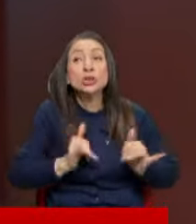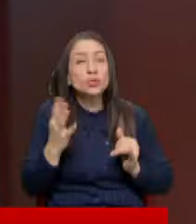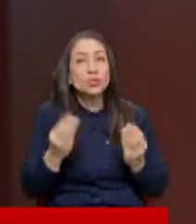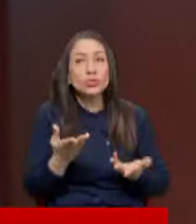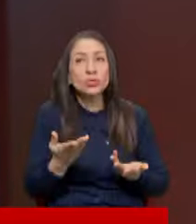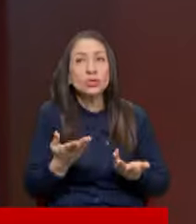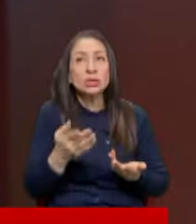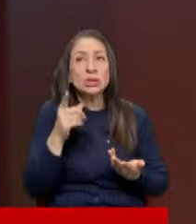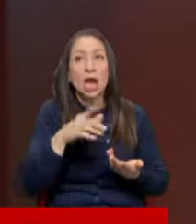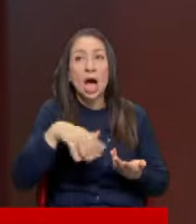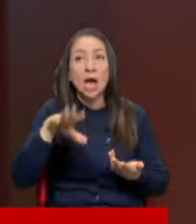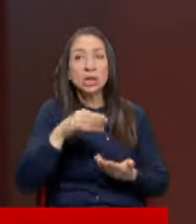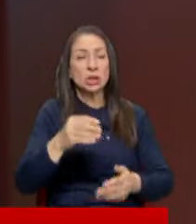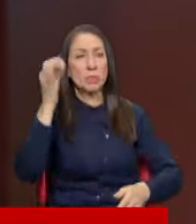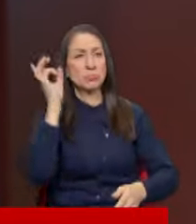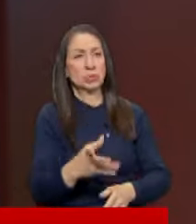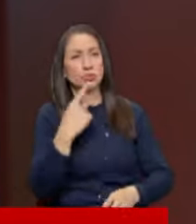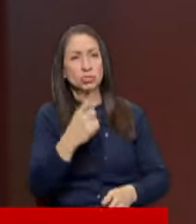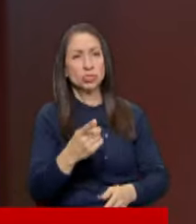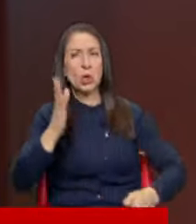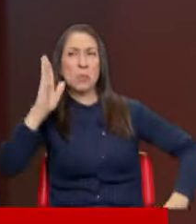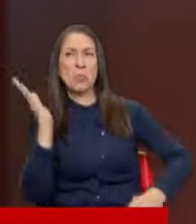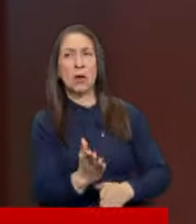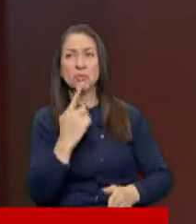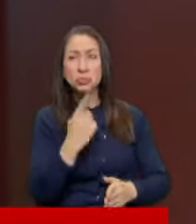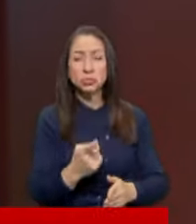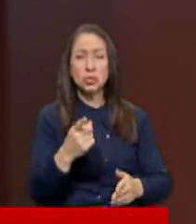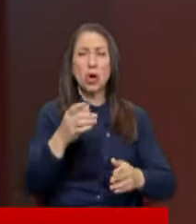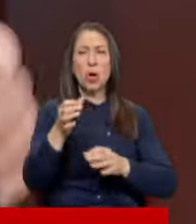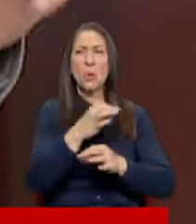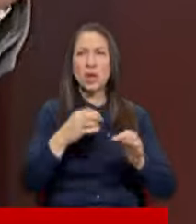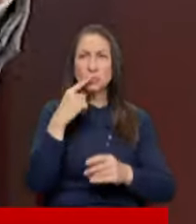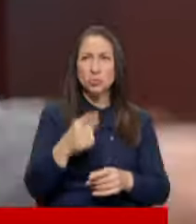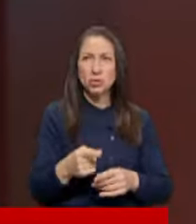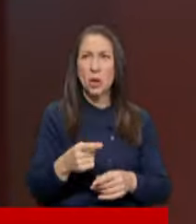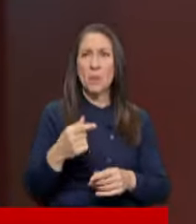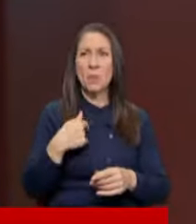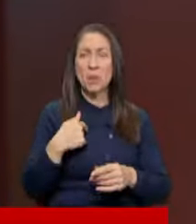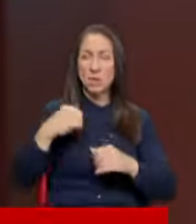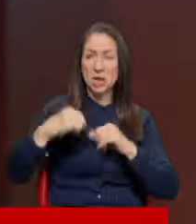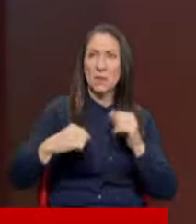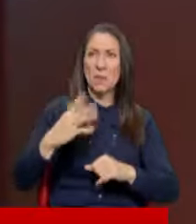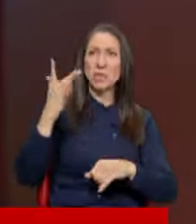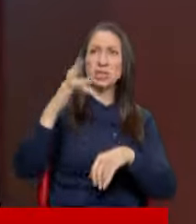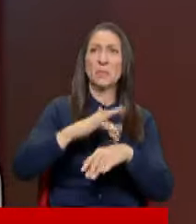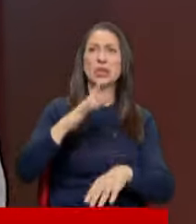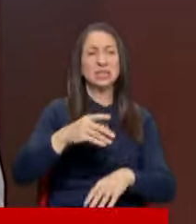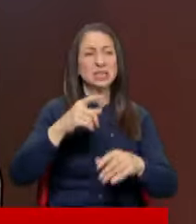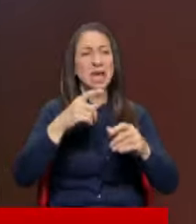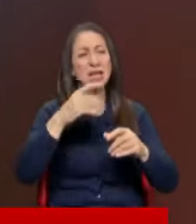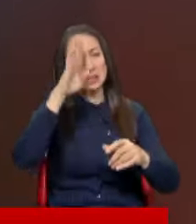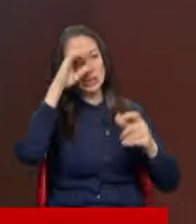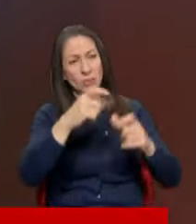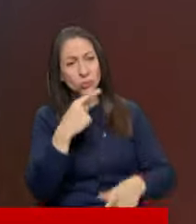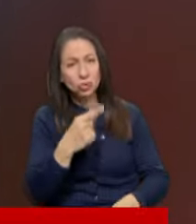hakkımdan sen herkese hain diyorsun ihanet etti diyorsun operasyon diyorsun Benim Rakibim Beştepe değil Saraçhane